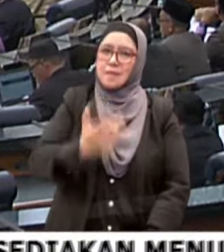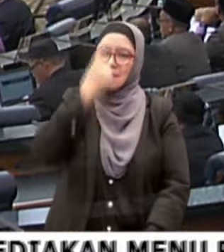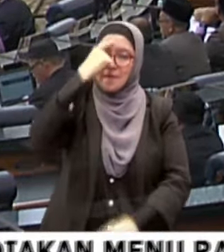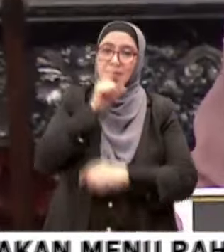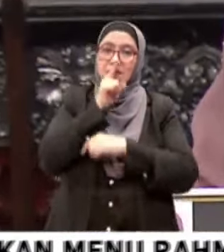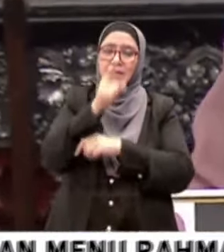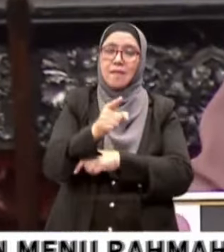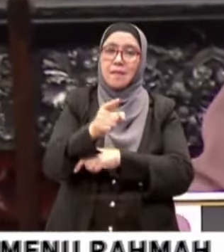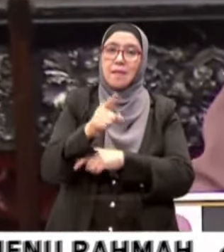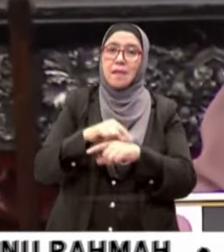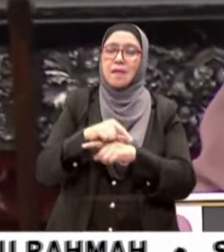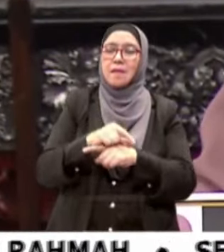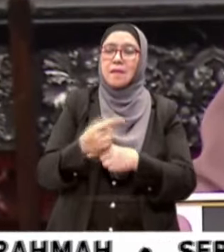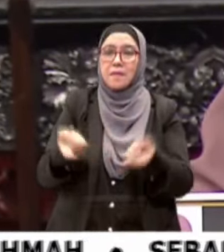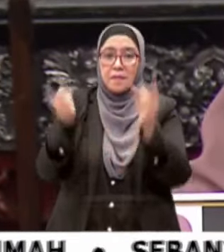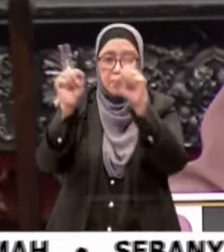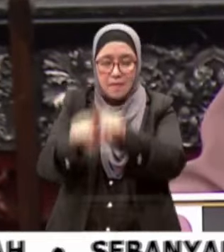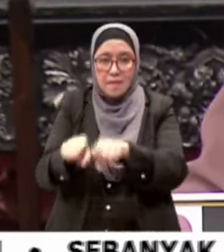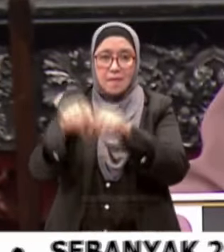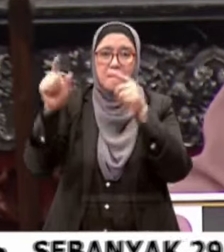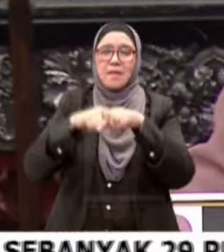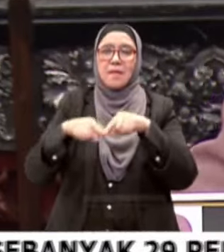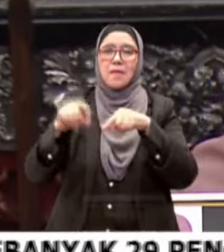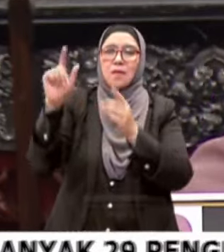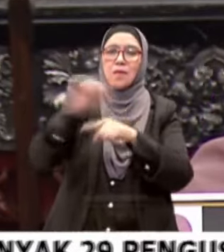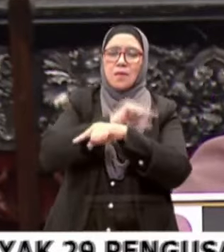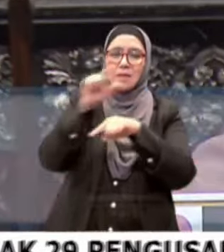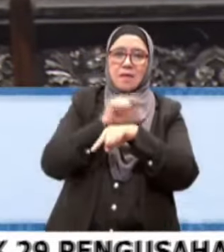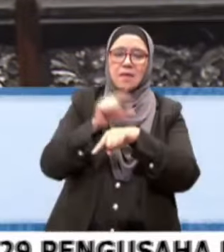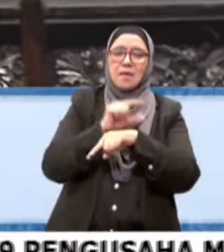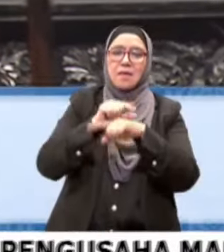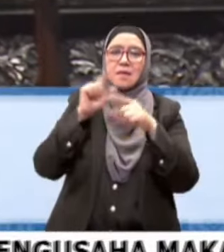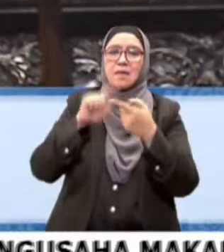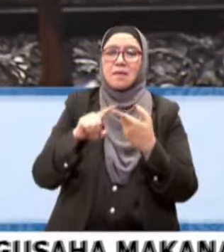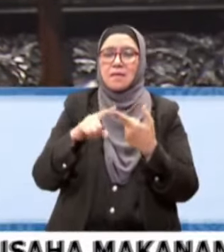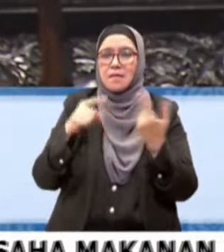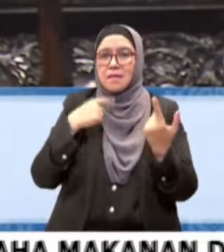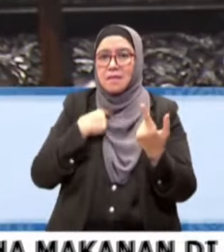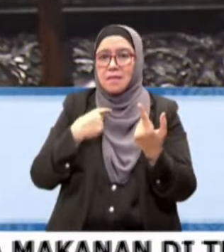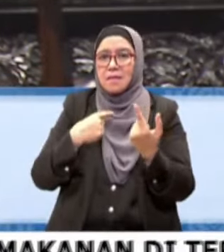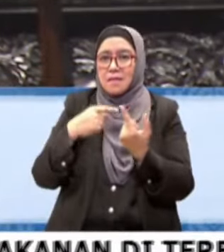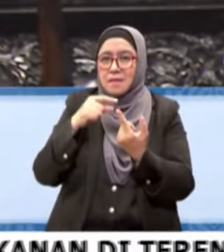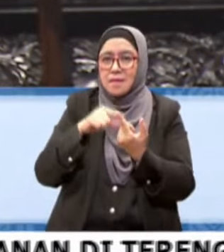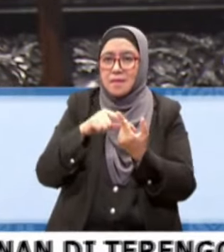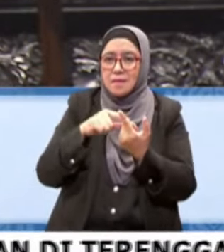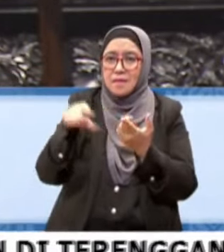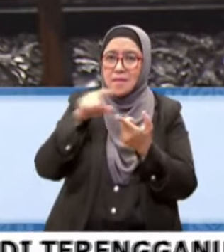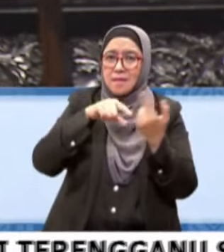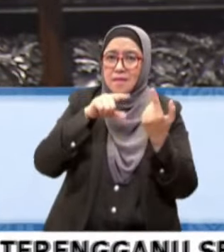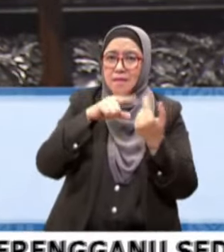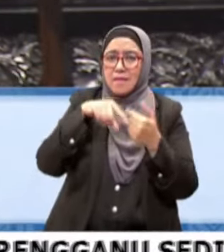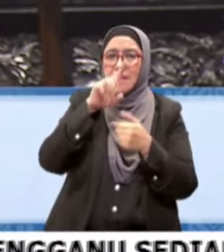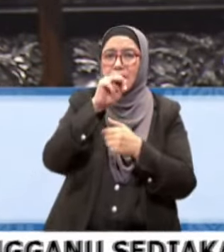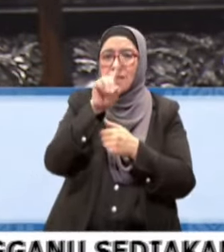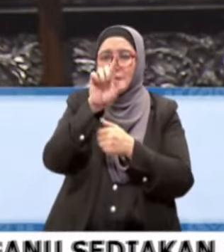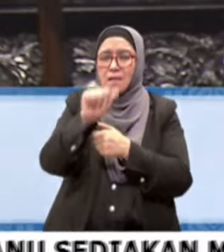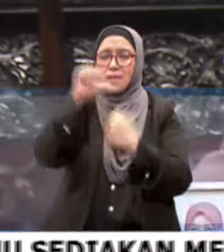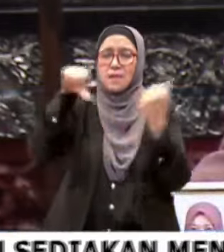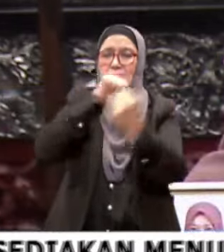media sosial di bendung Demi kesejahteraan rakyat berbagai dasar telah dibentuk oleh kerajaan bagi mengimbangi permasalahan